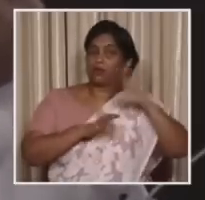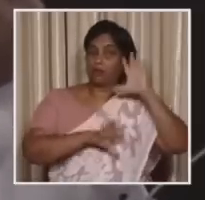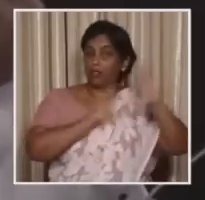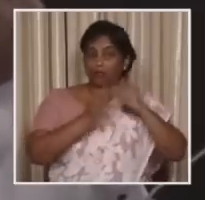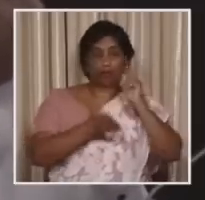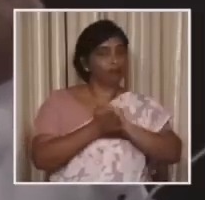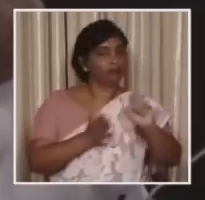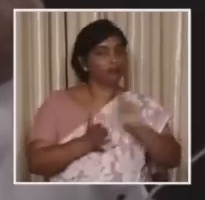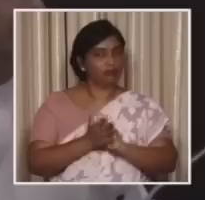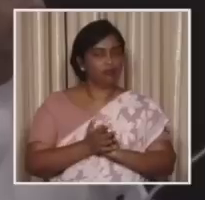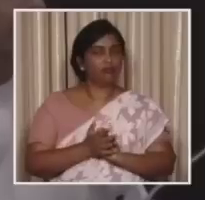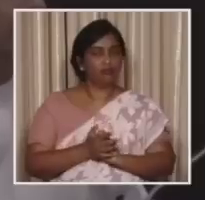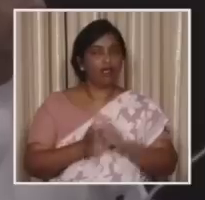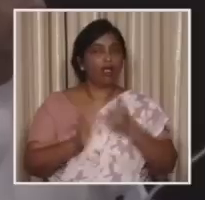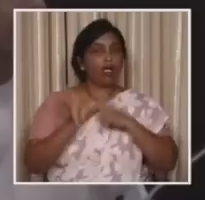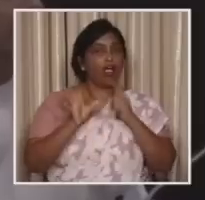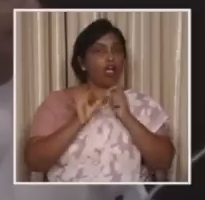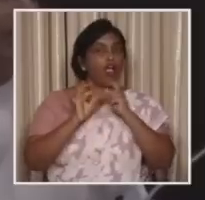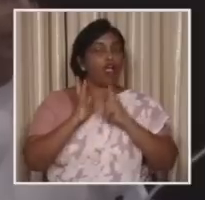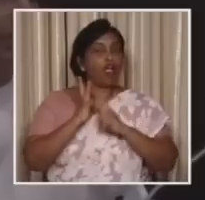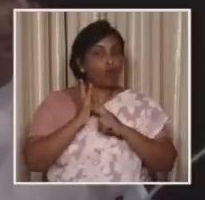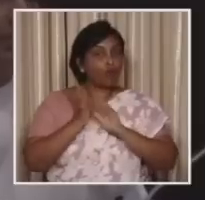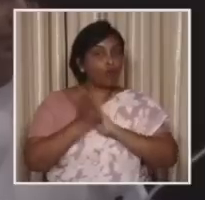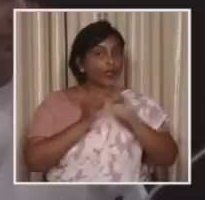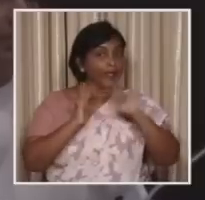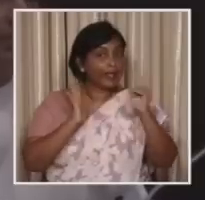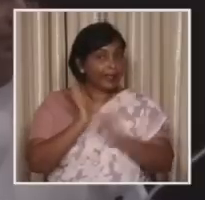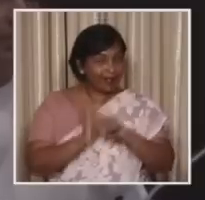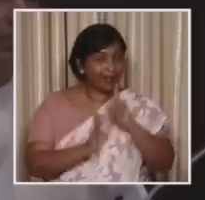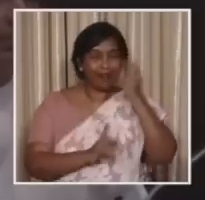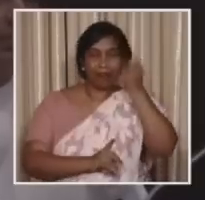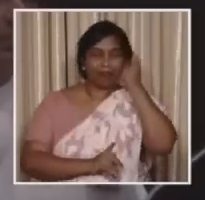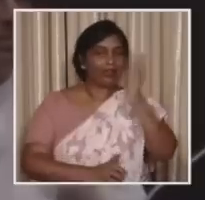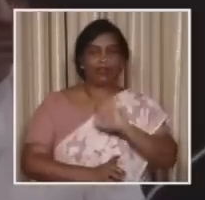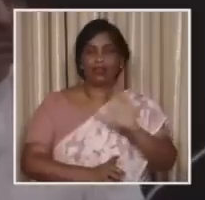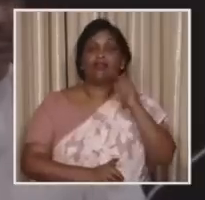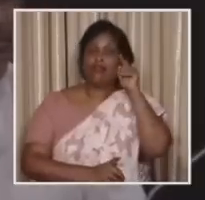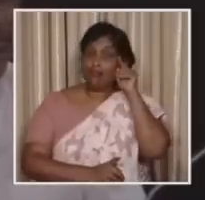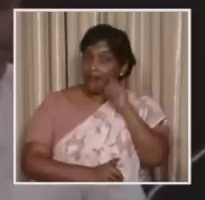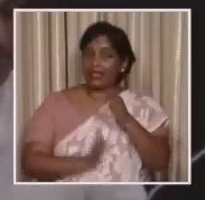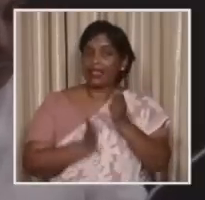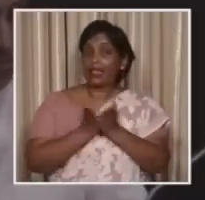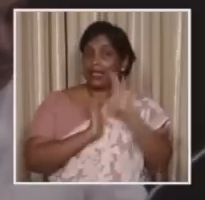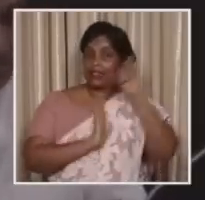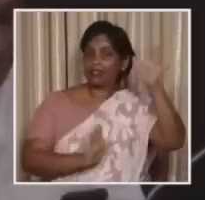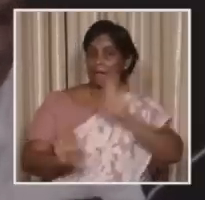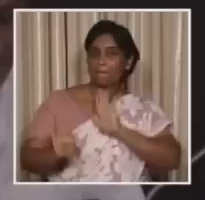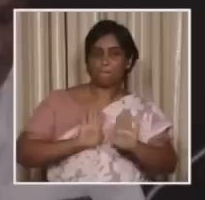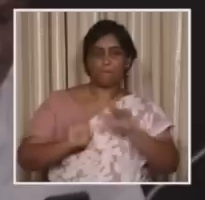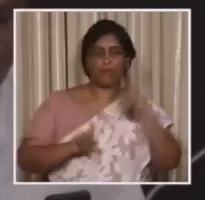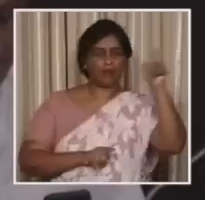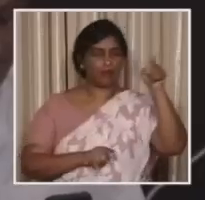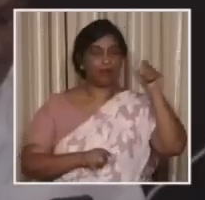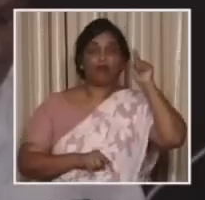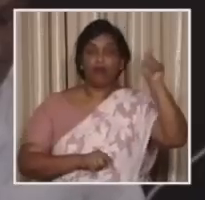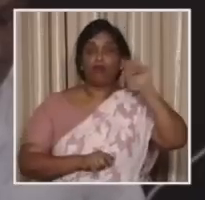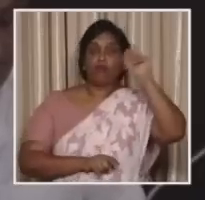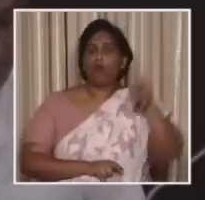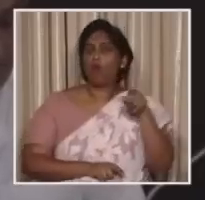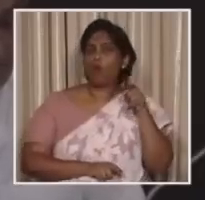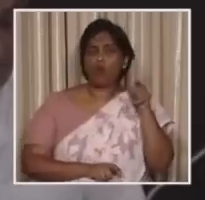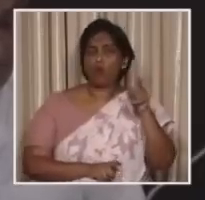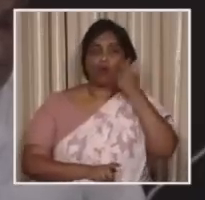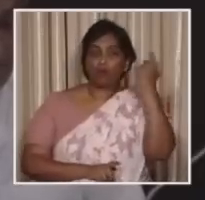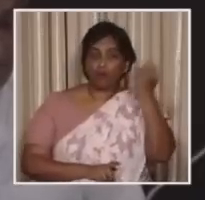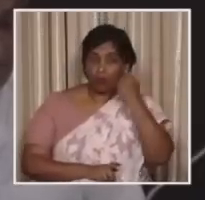ගත්ත කියලා. එන අබුහින් කියන පුද්ගලයා මිත්‍යාවක් නෙමෙයි. අබුහින් තමයි මේක ඉන්දියාවෙන් මෙහෙව්වේ. ඒතර අබුහින් කවුද කියලා